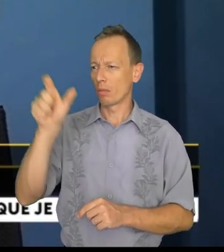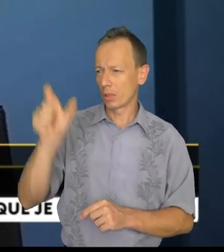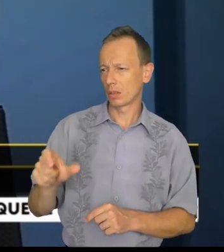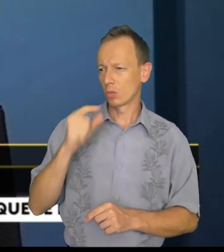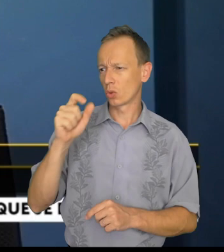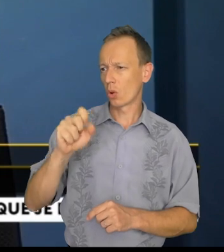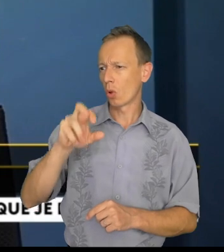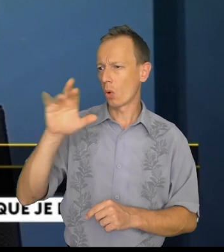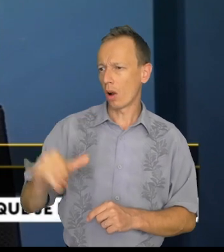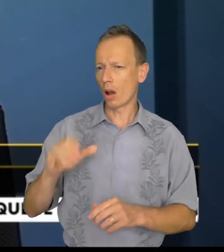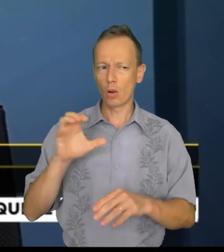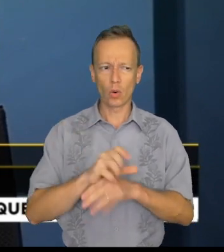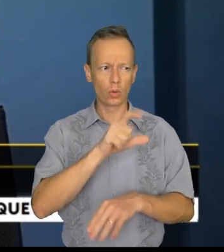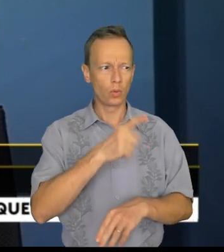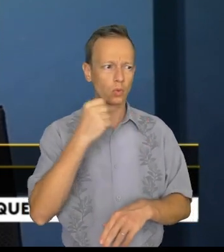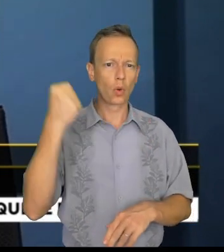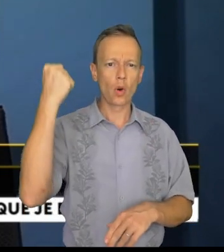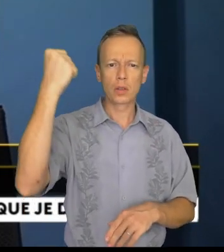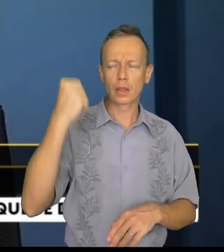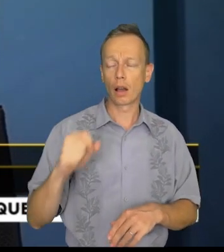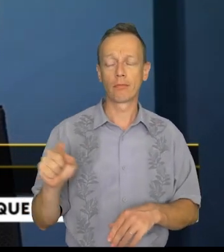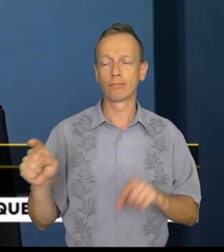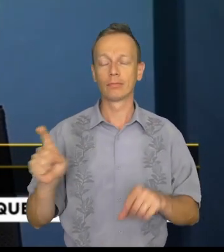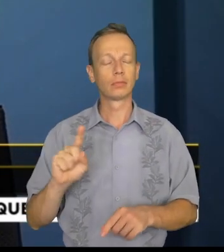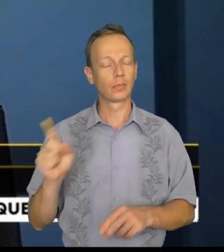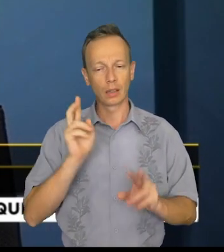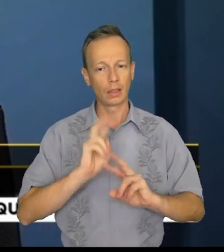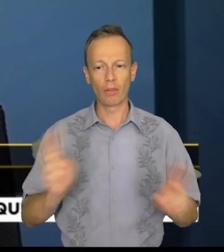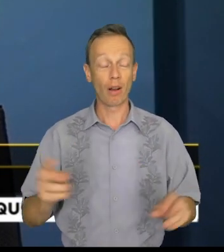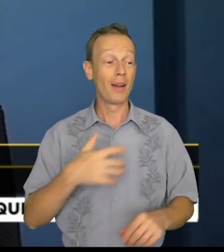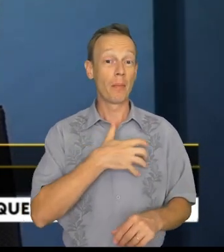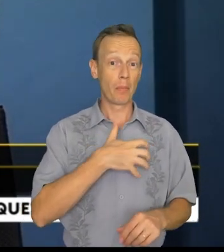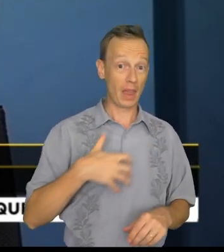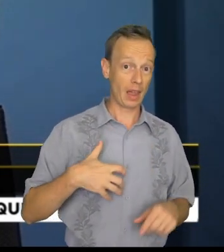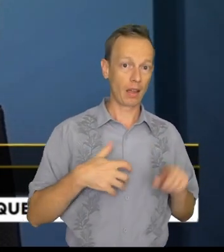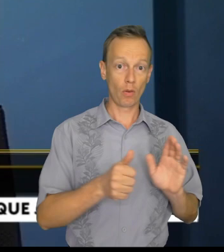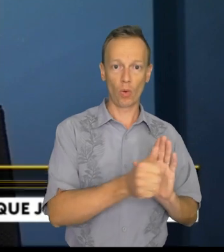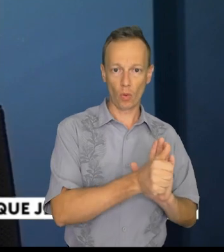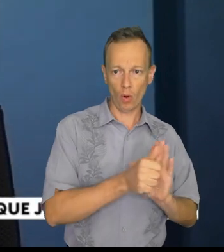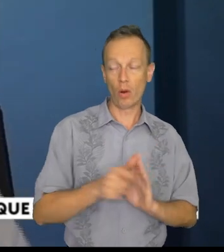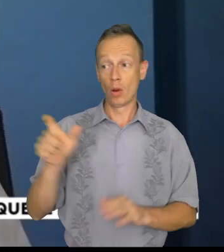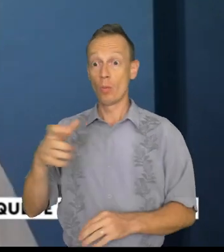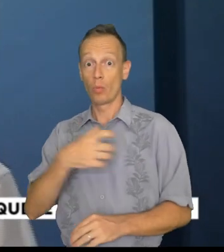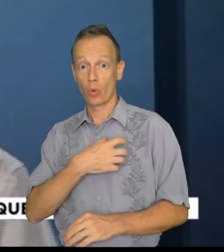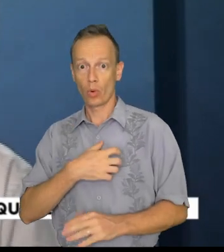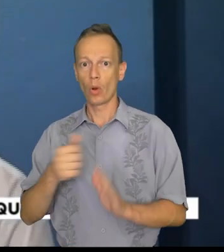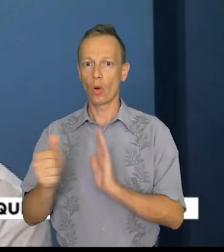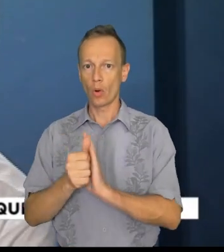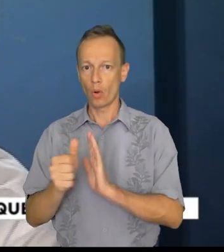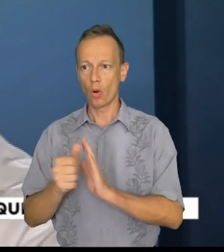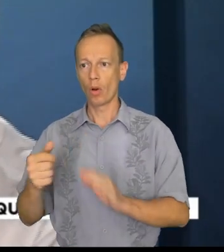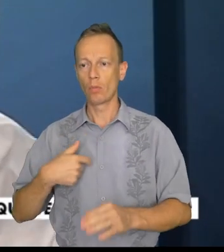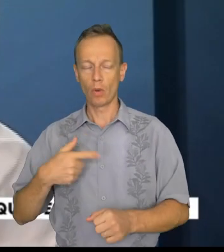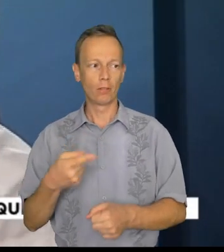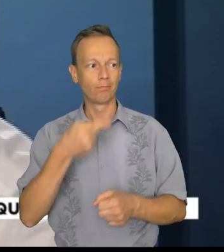le procureur de la République contre le maire de la commune de Faha, auquel j'ai reproché et auquel